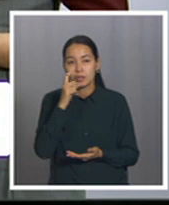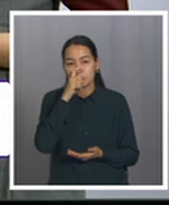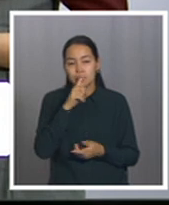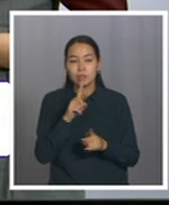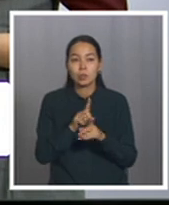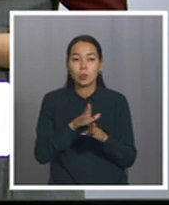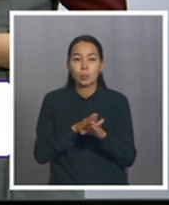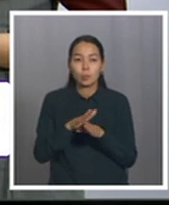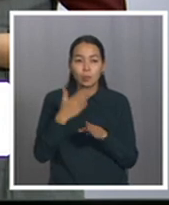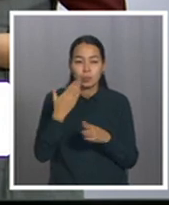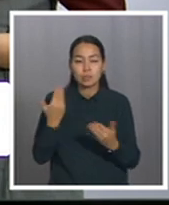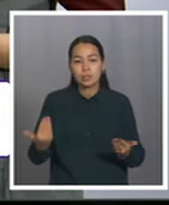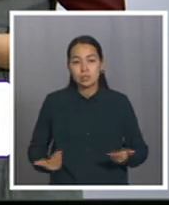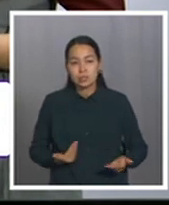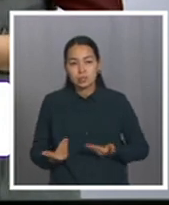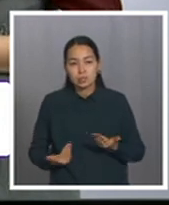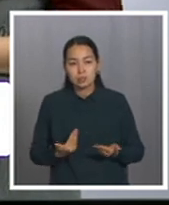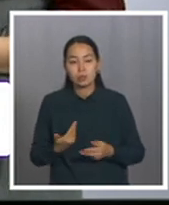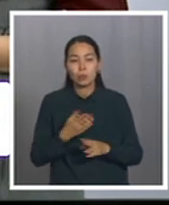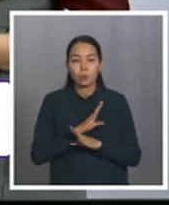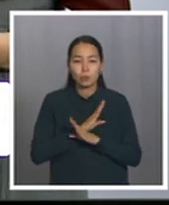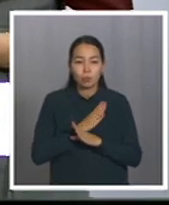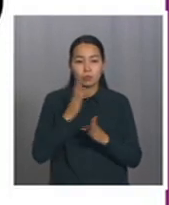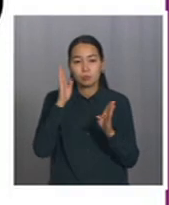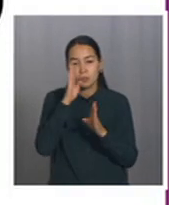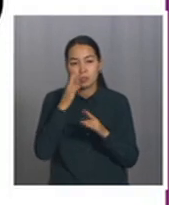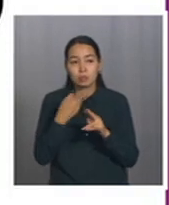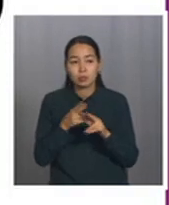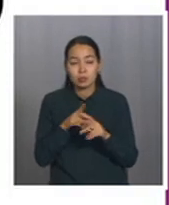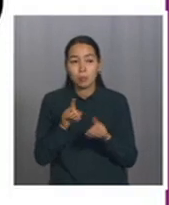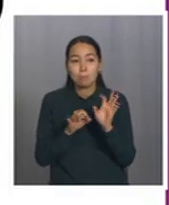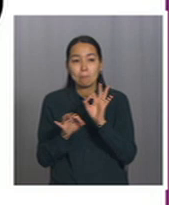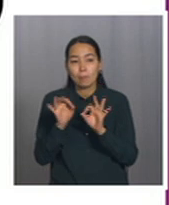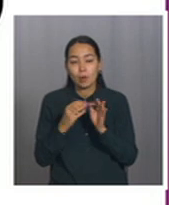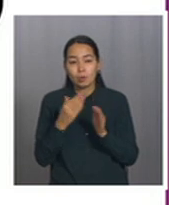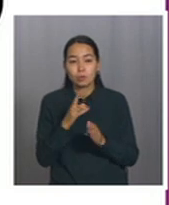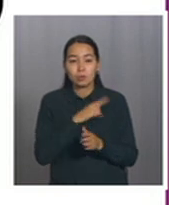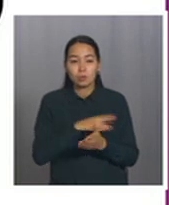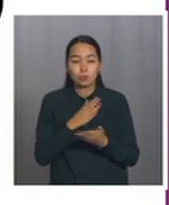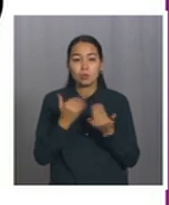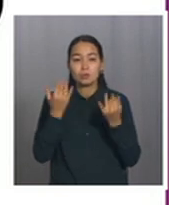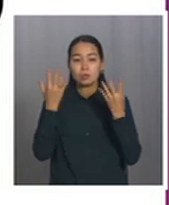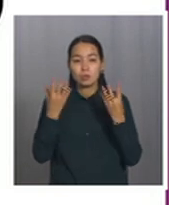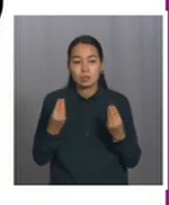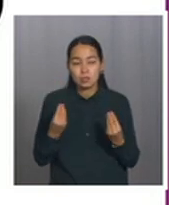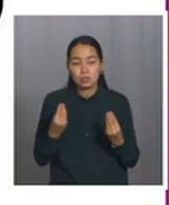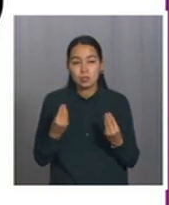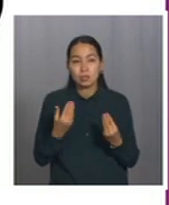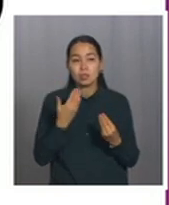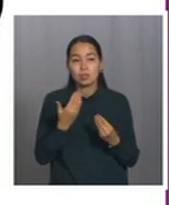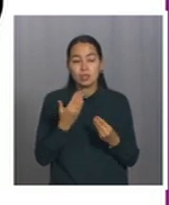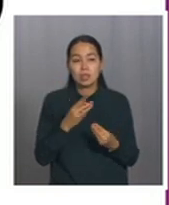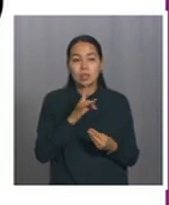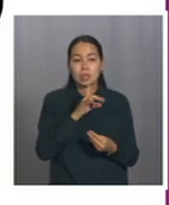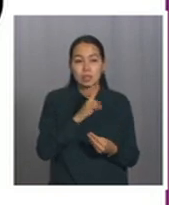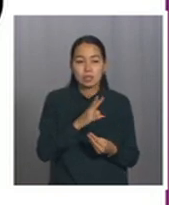табигатты тирі табигаттан осы молекулалар аркылы ерекшелендиреди. Бүгүнкү сабакта биз РНК молекуласын